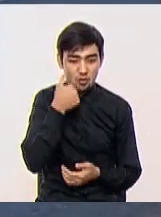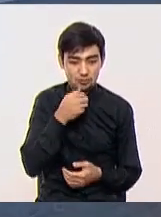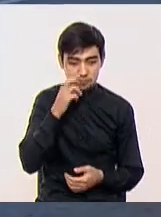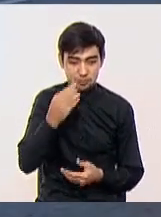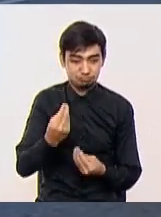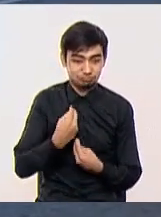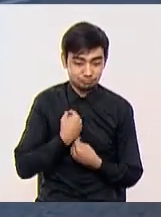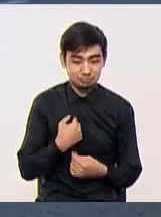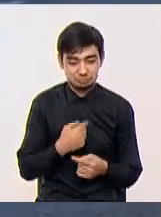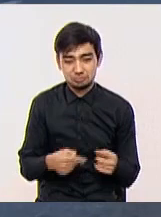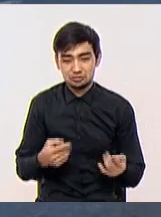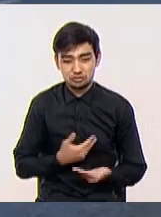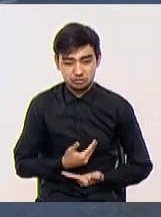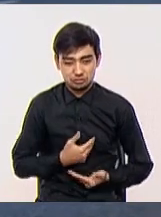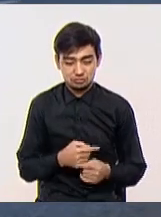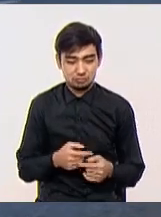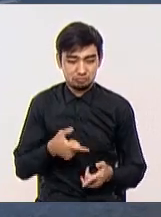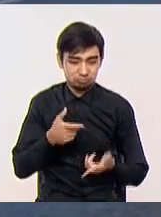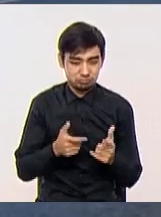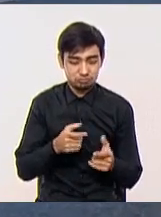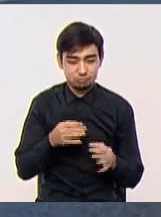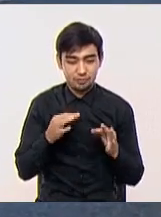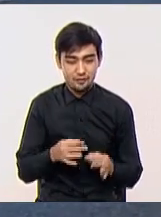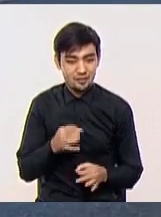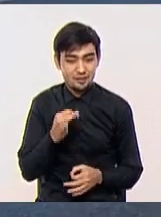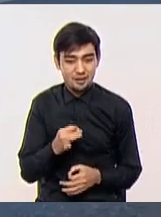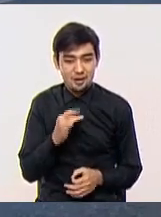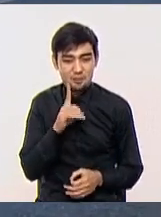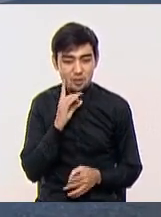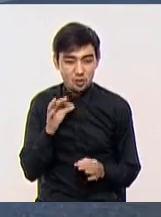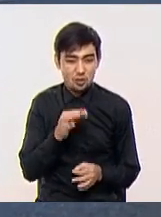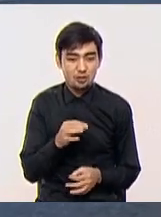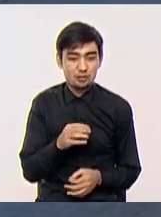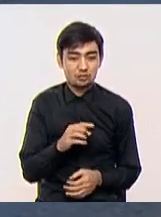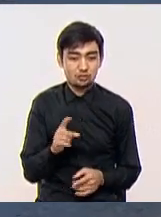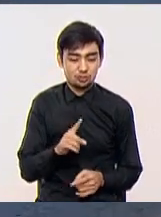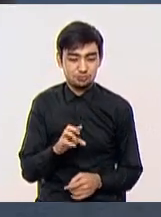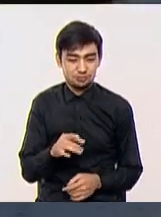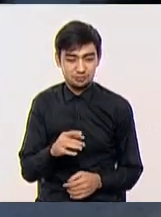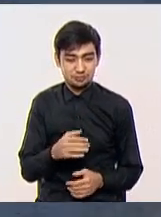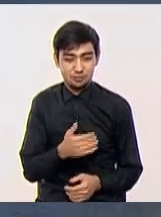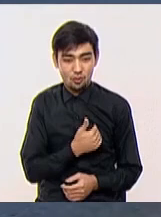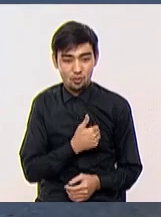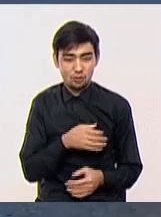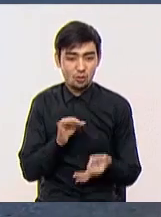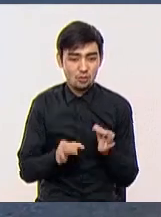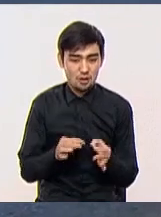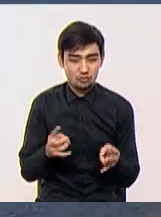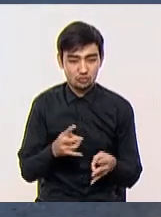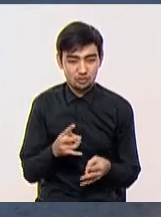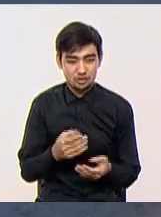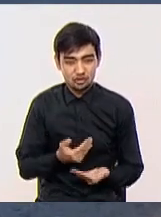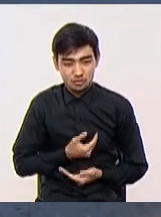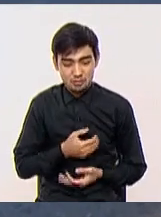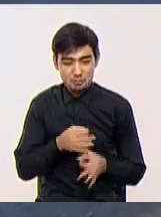Богом отпущены, достойно прожить. А молодость, чтобы была, надо нормальный образ